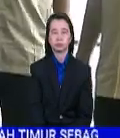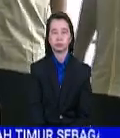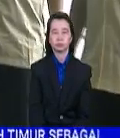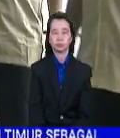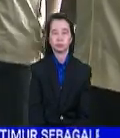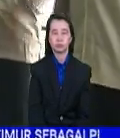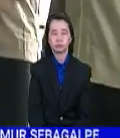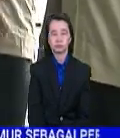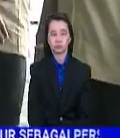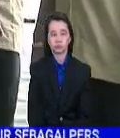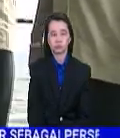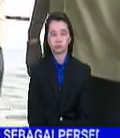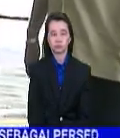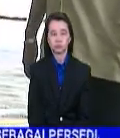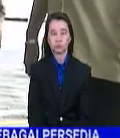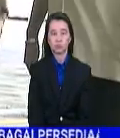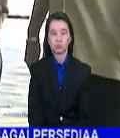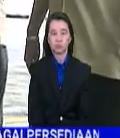hai hai